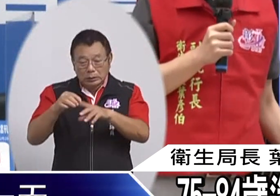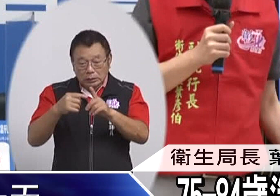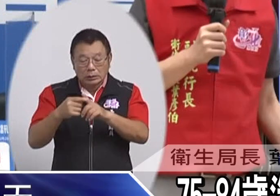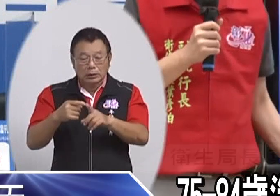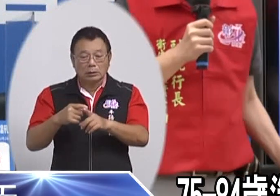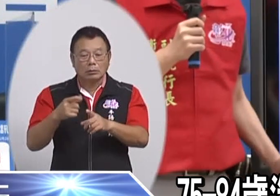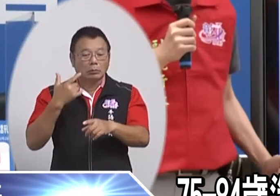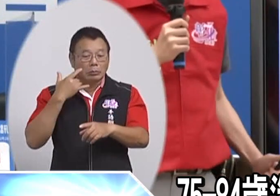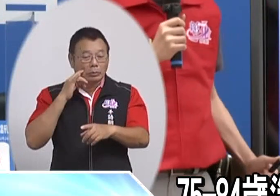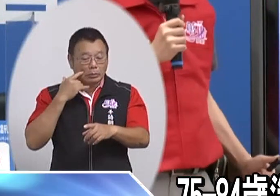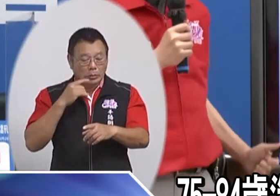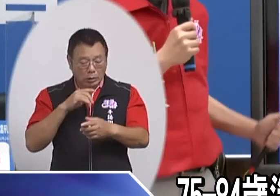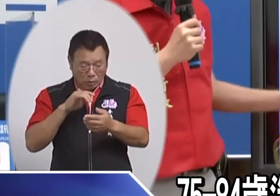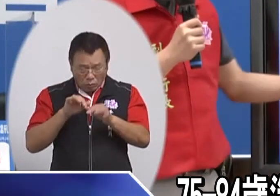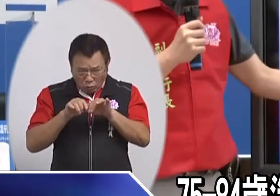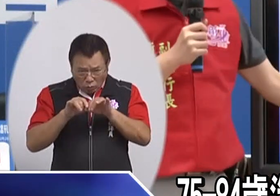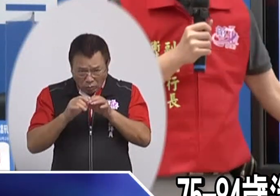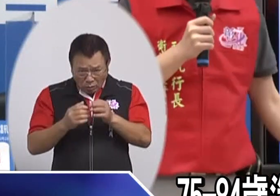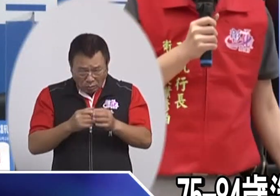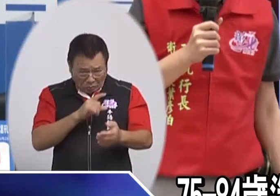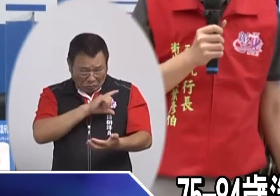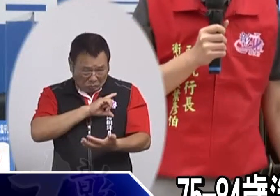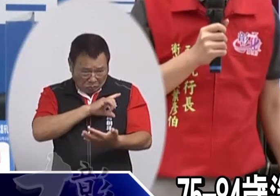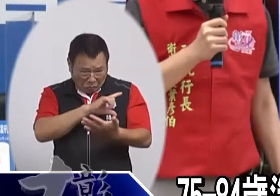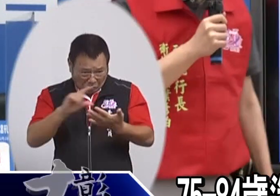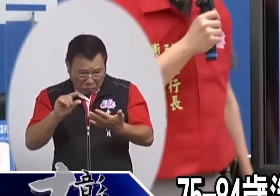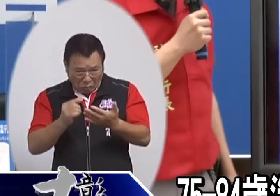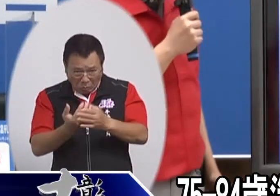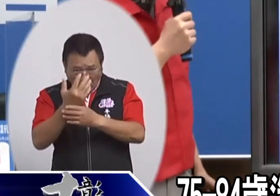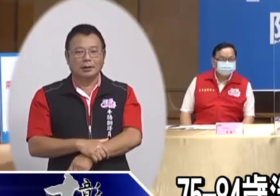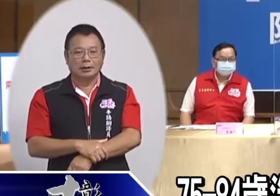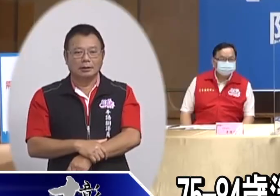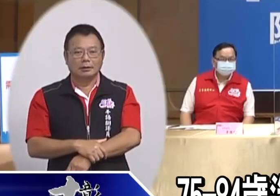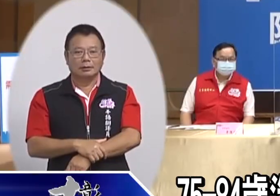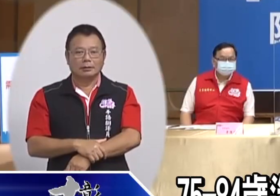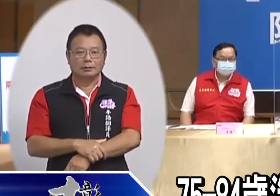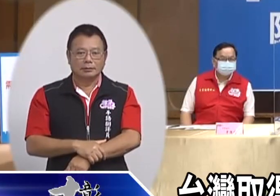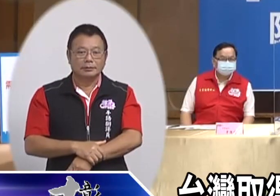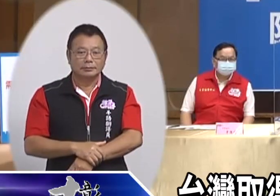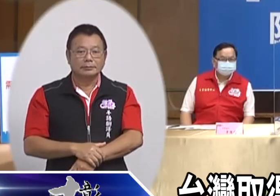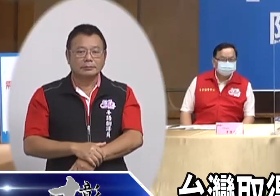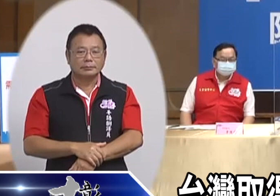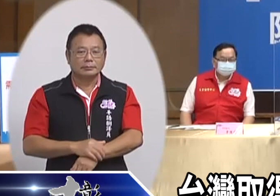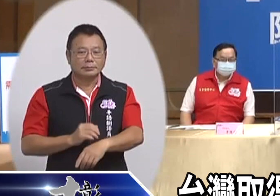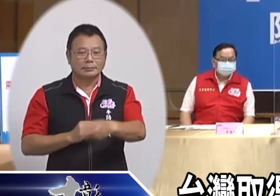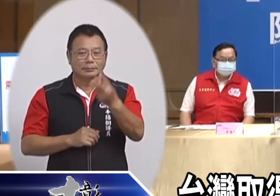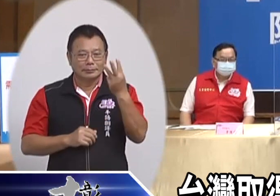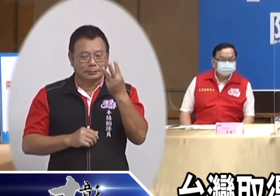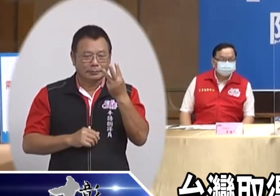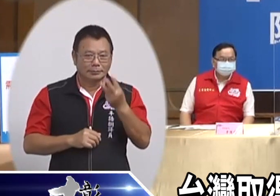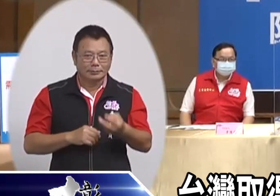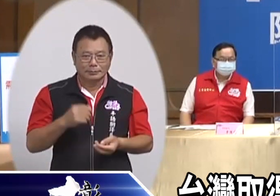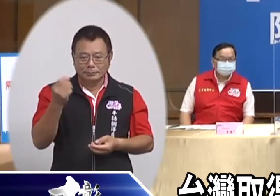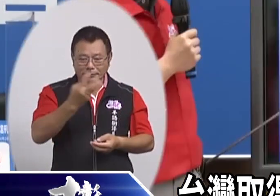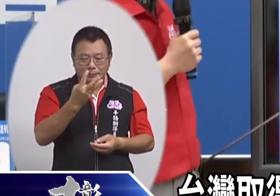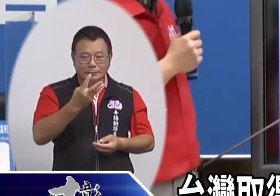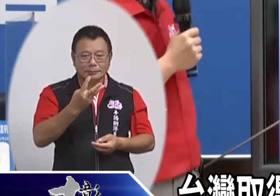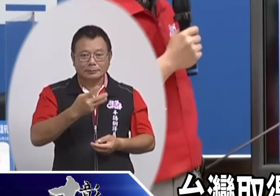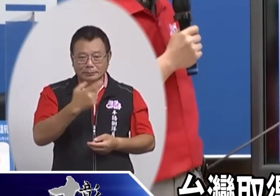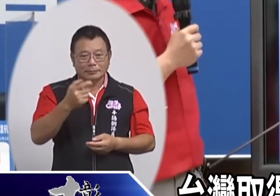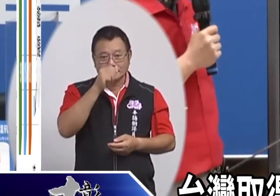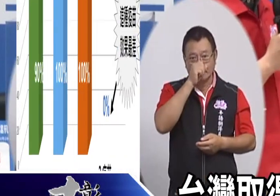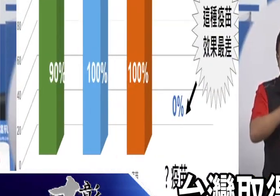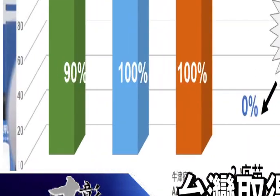的家人来做这个疫苗的一些安排哈。 卫生局嘛再次提醒民众，有疫苗都要赶